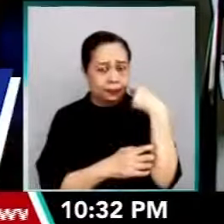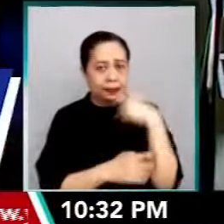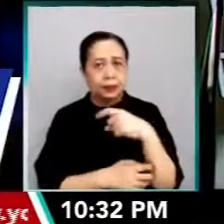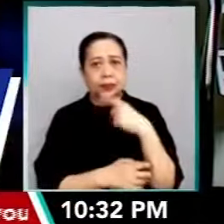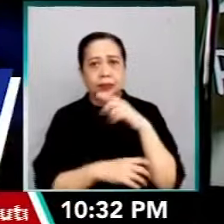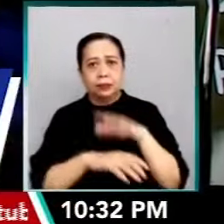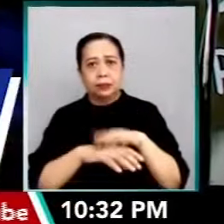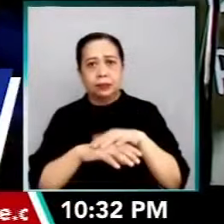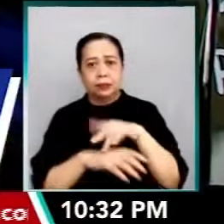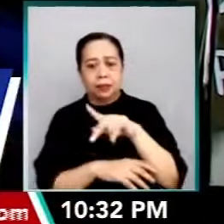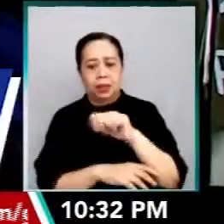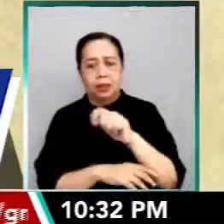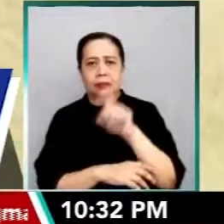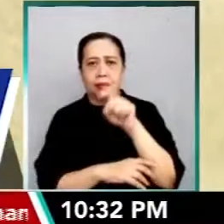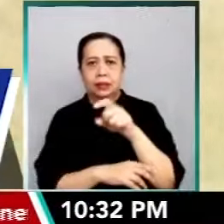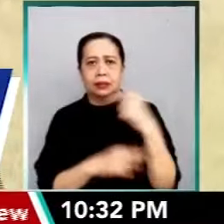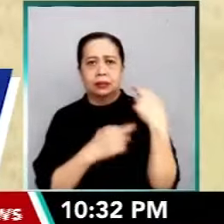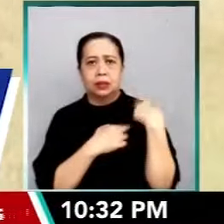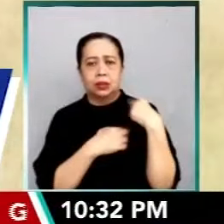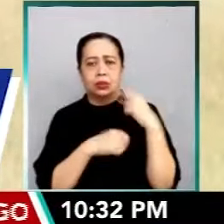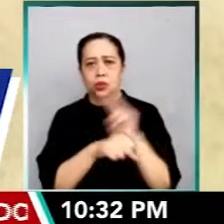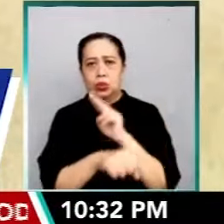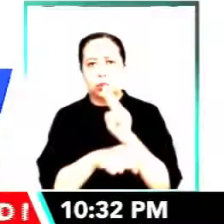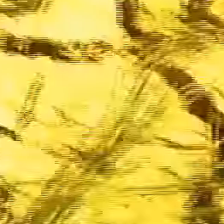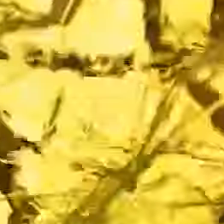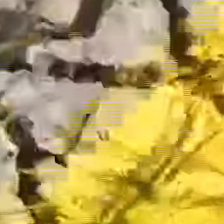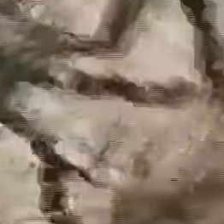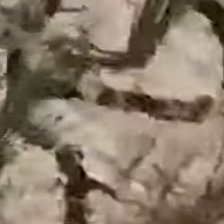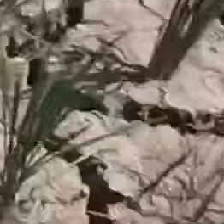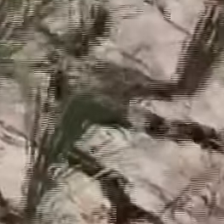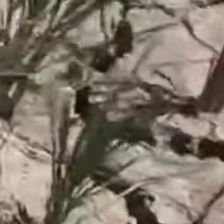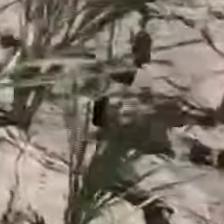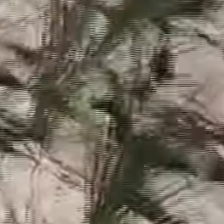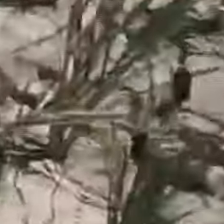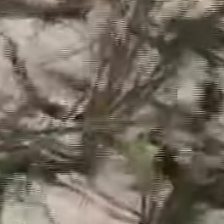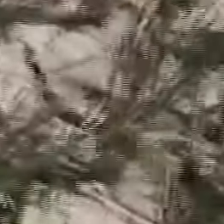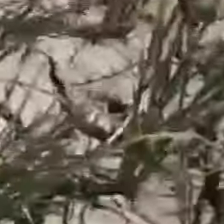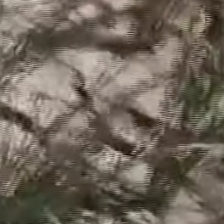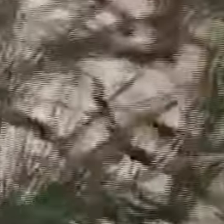maging responsable sa paggamit ng tubig.